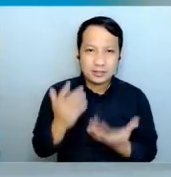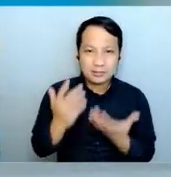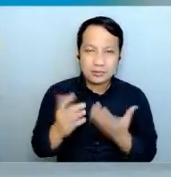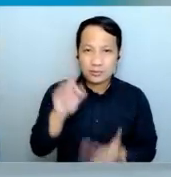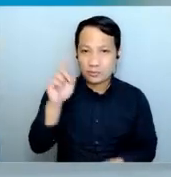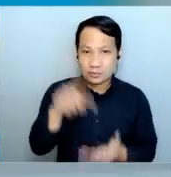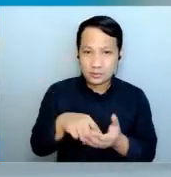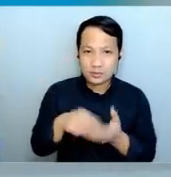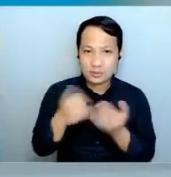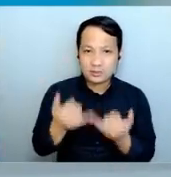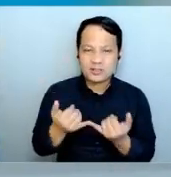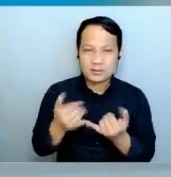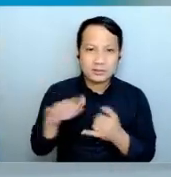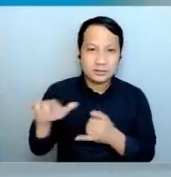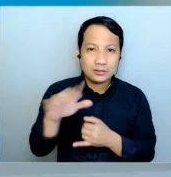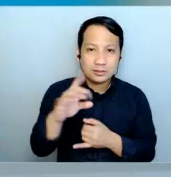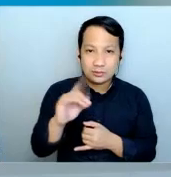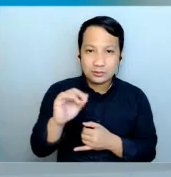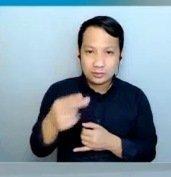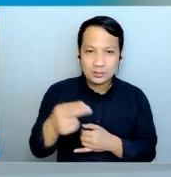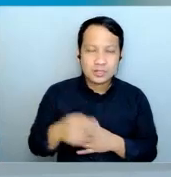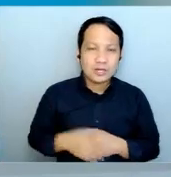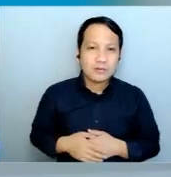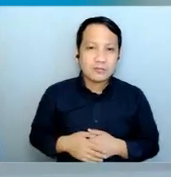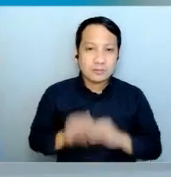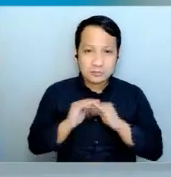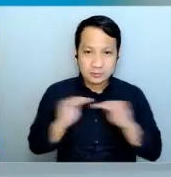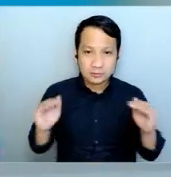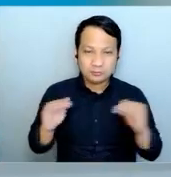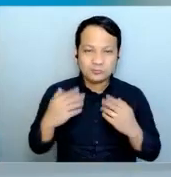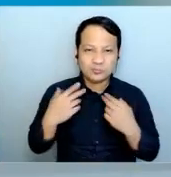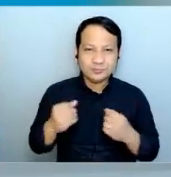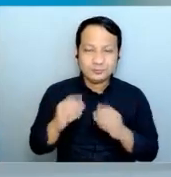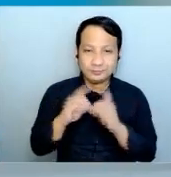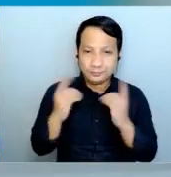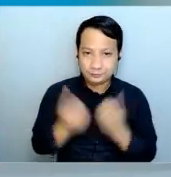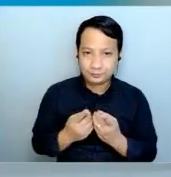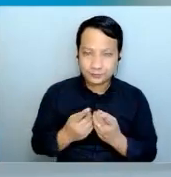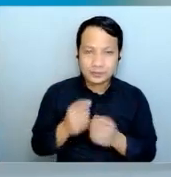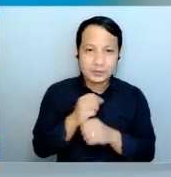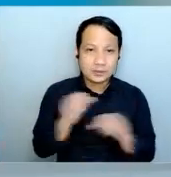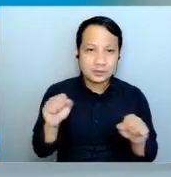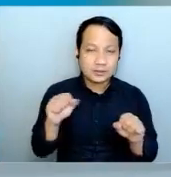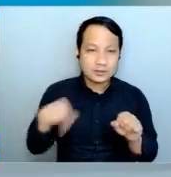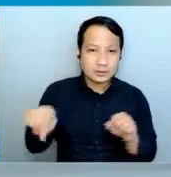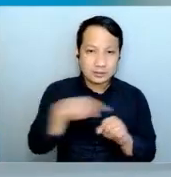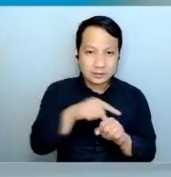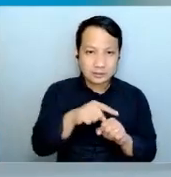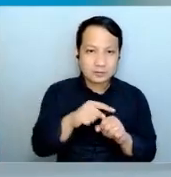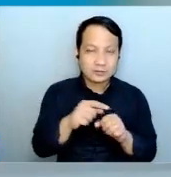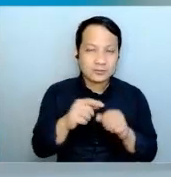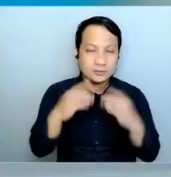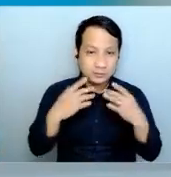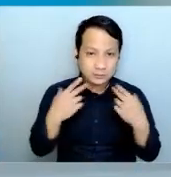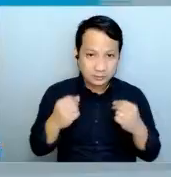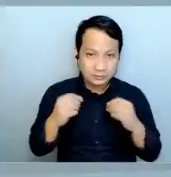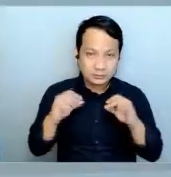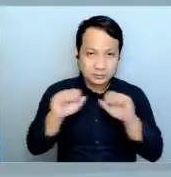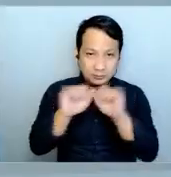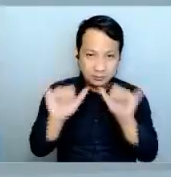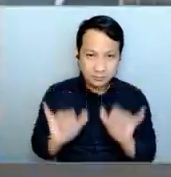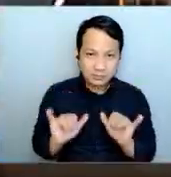Command Center ng DOH. Sa kabila niyan, sabi ng Health Department, nasa safe zone pa ang ating health system. Narito ang report.